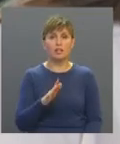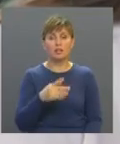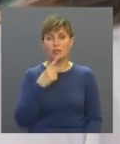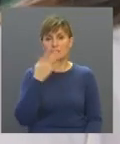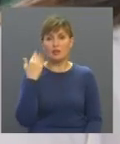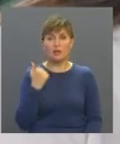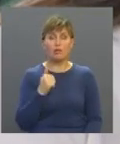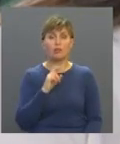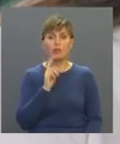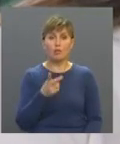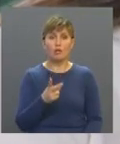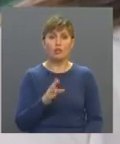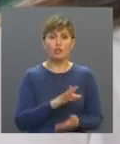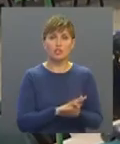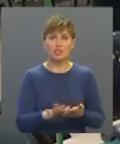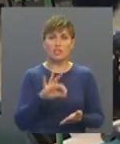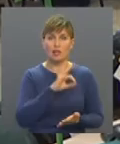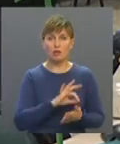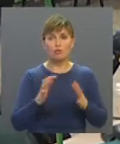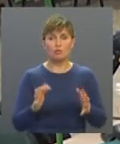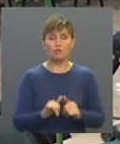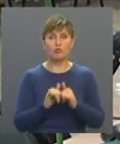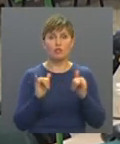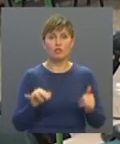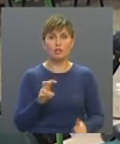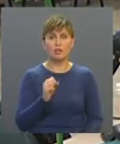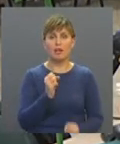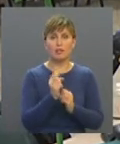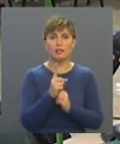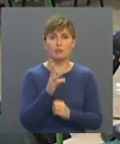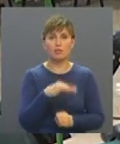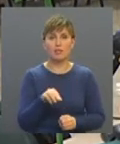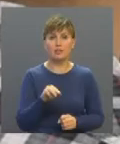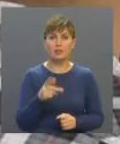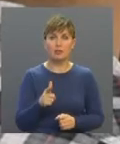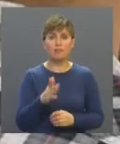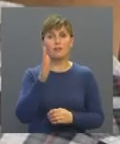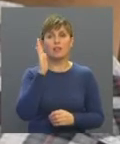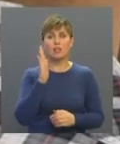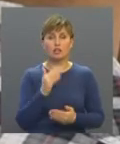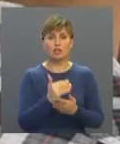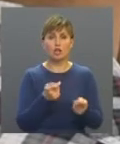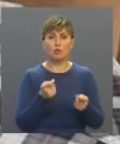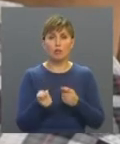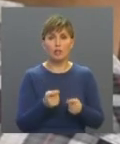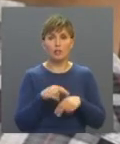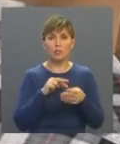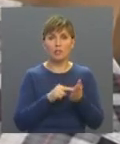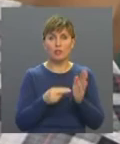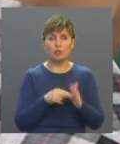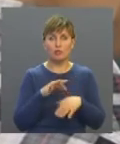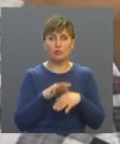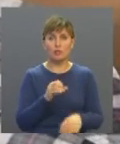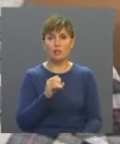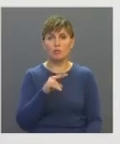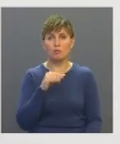года чистый доход от инвестирования и сбережений увеличился на 11 миллиардов тенге. В дальнейшем регулятор планирует довести долю активов